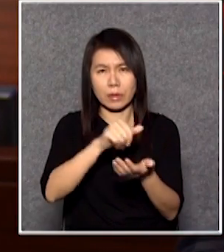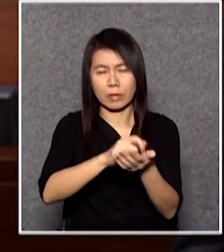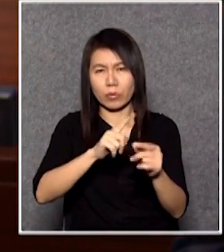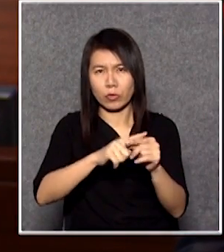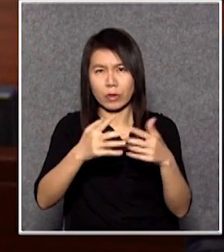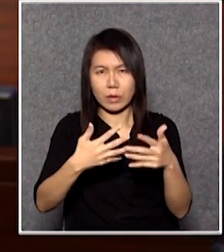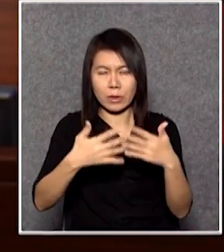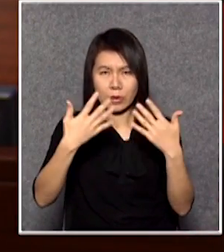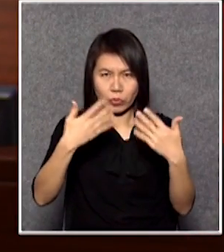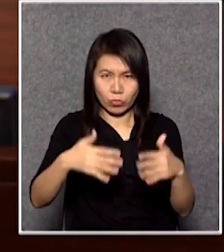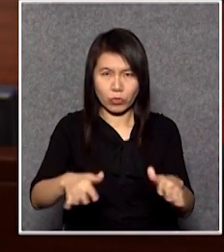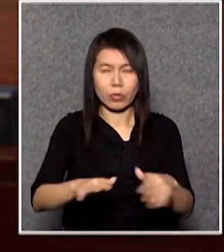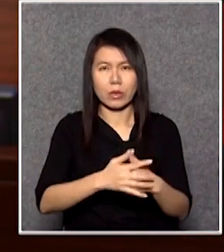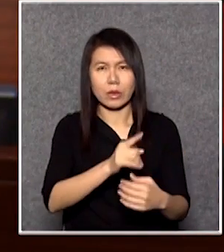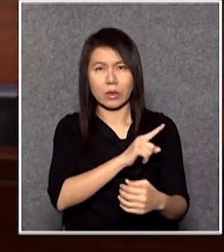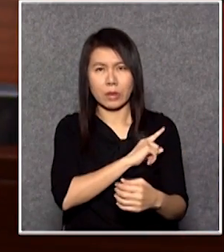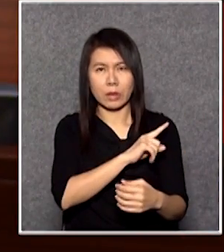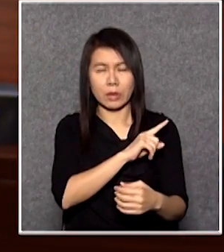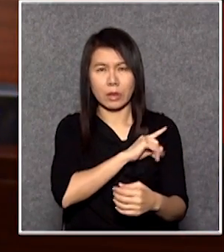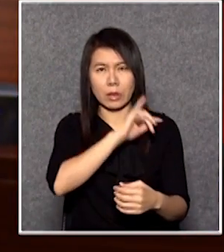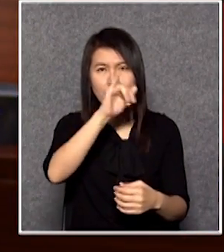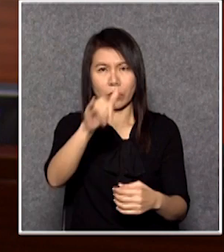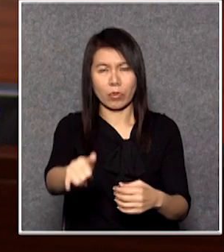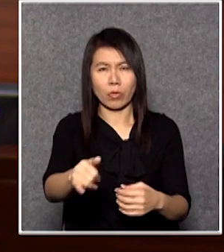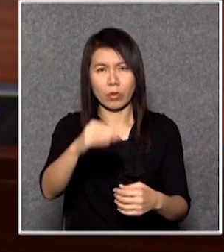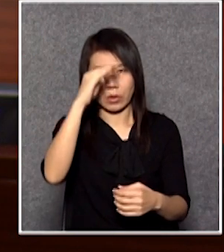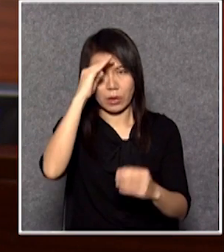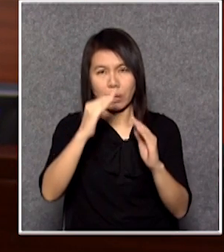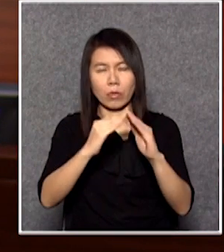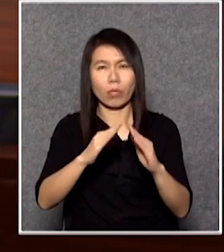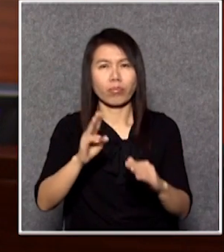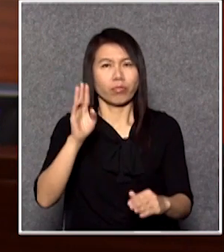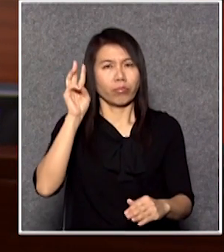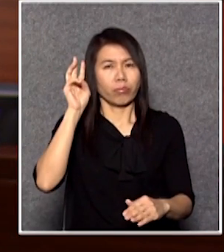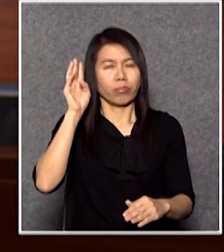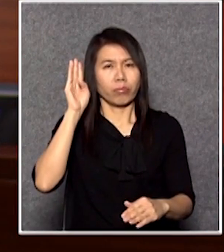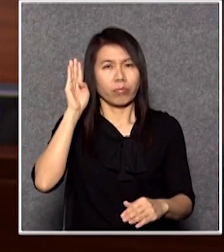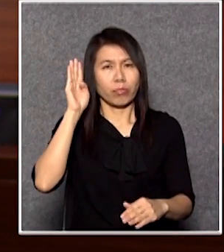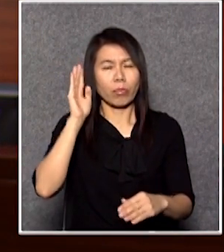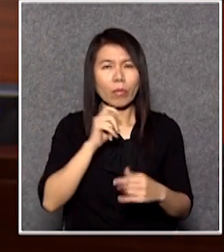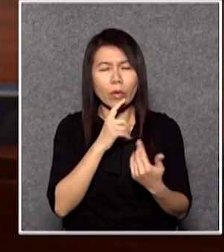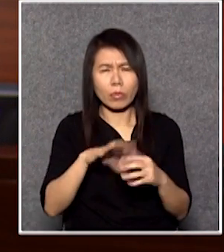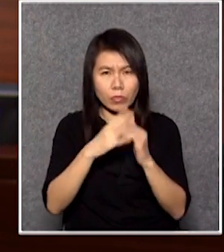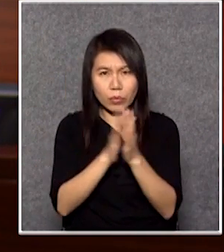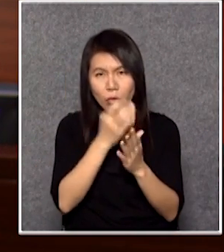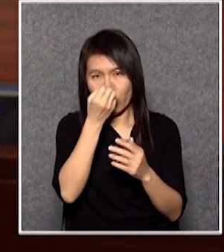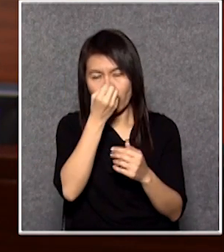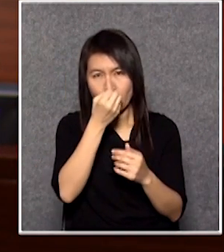完結了之後會自行去自首喎，其實呢個全香港都要反省一下，究竟呢句說